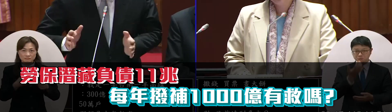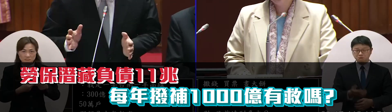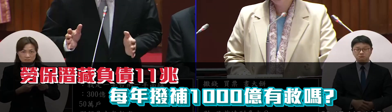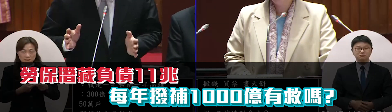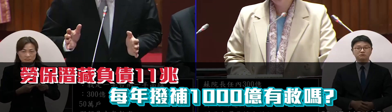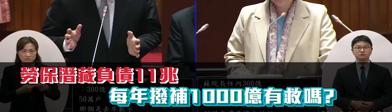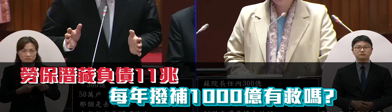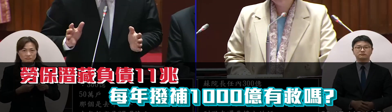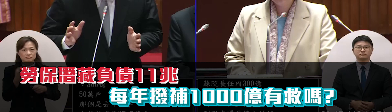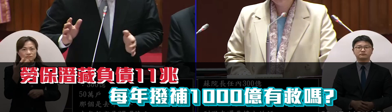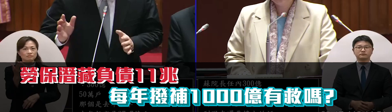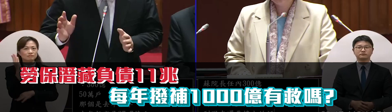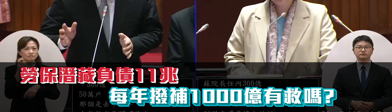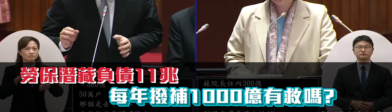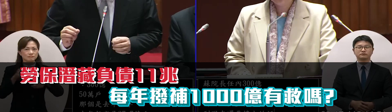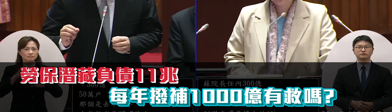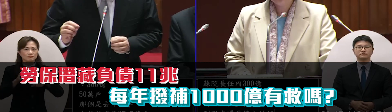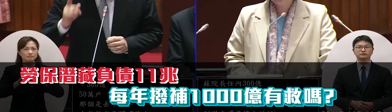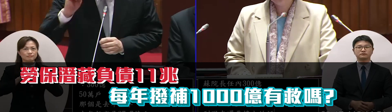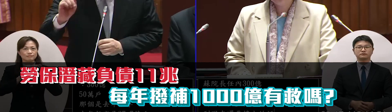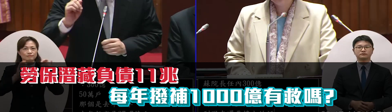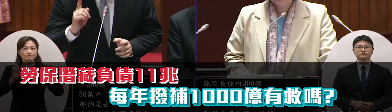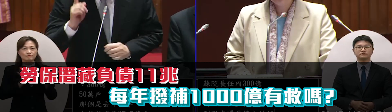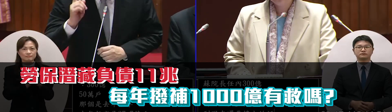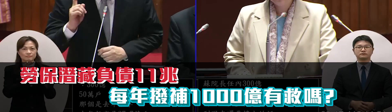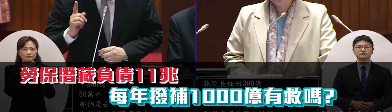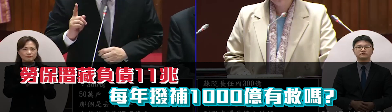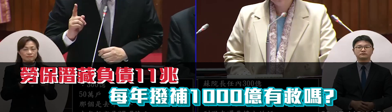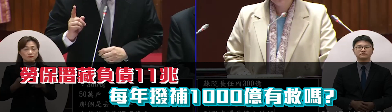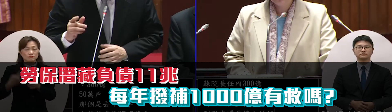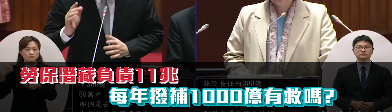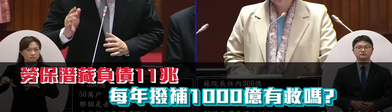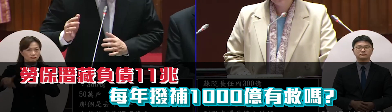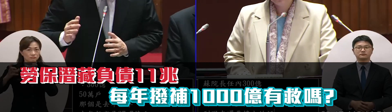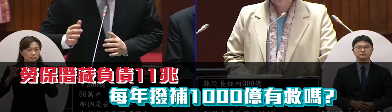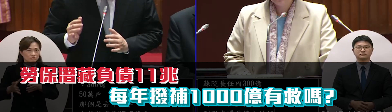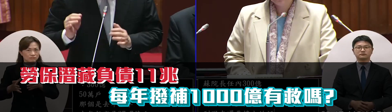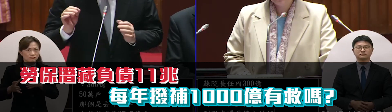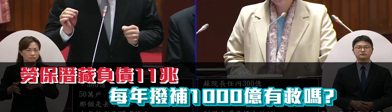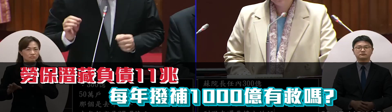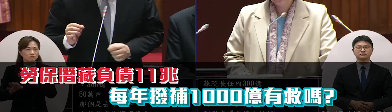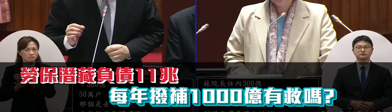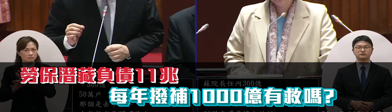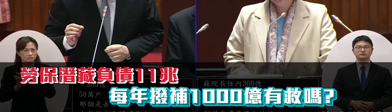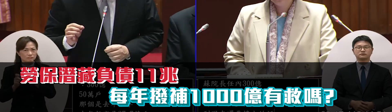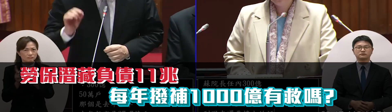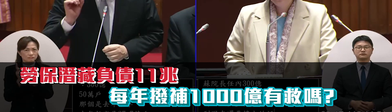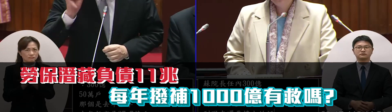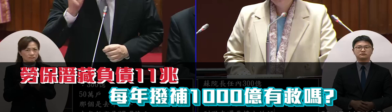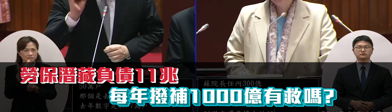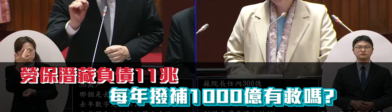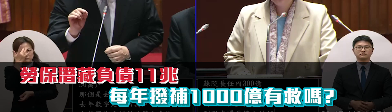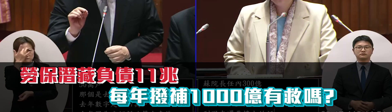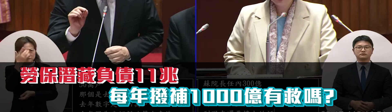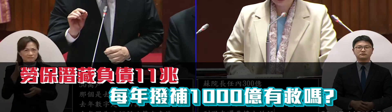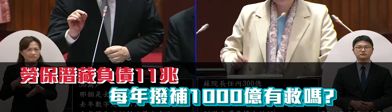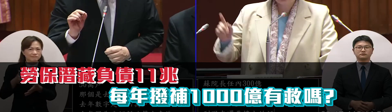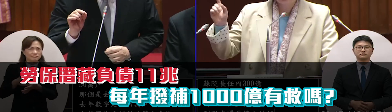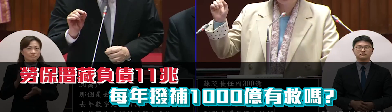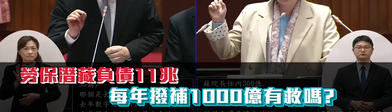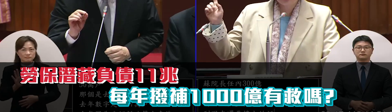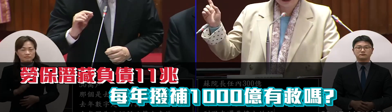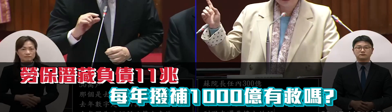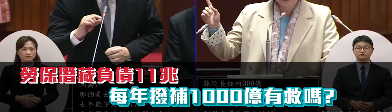我们新的政策出来之后，会把过去因为去年是第一次办的时候，的确碰到一些困难。那我